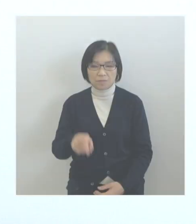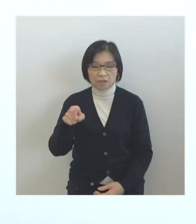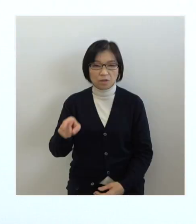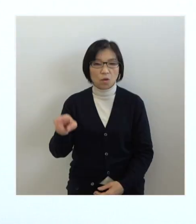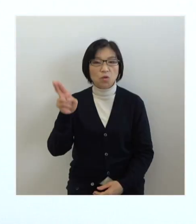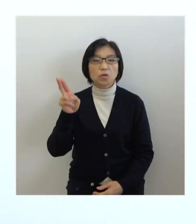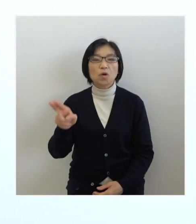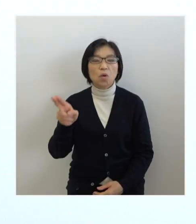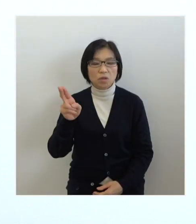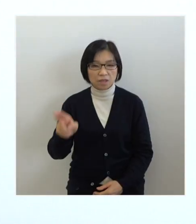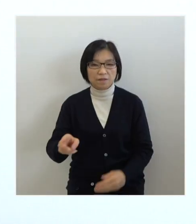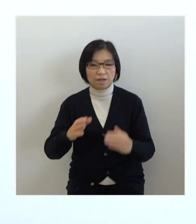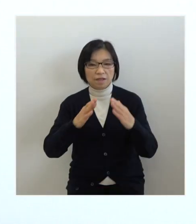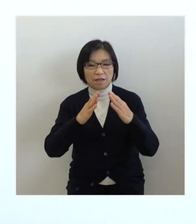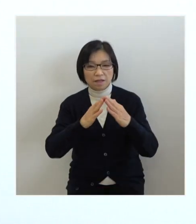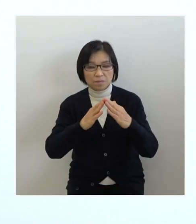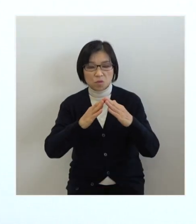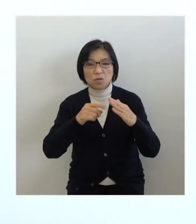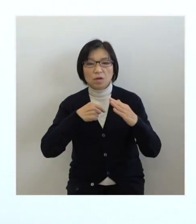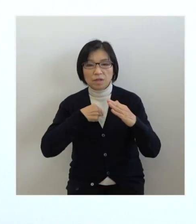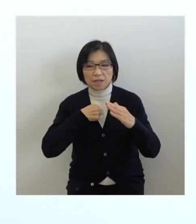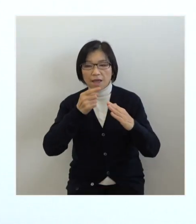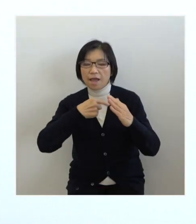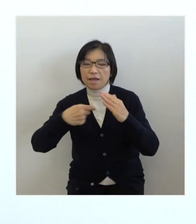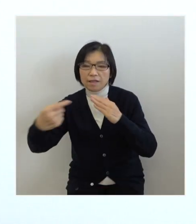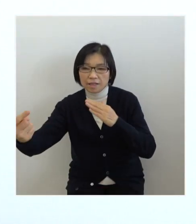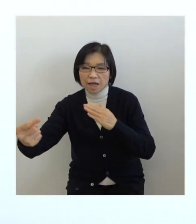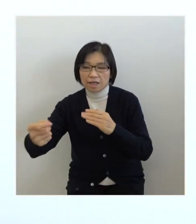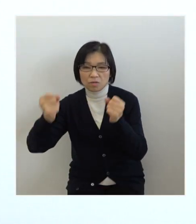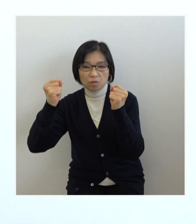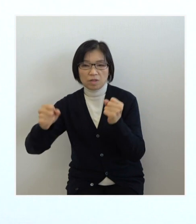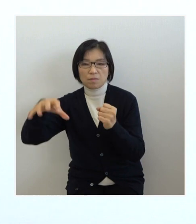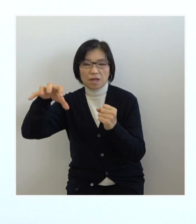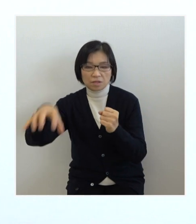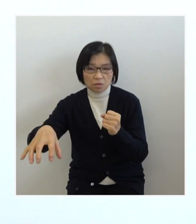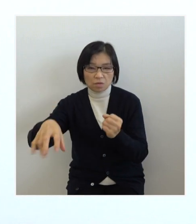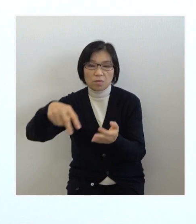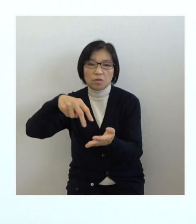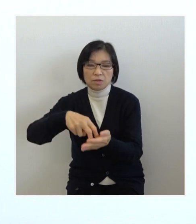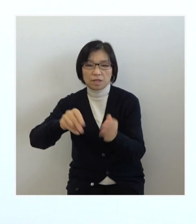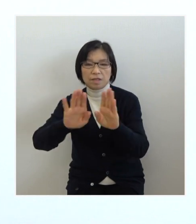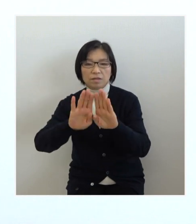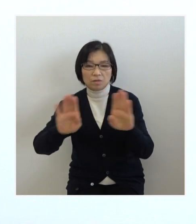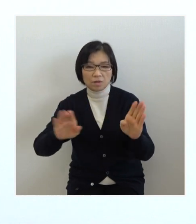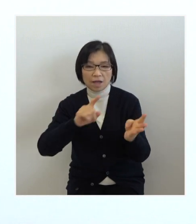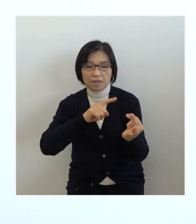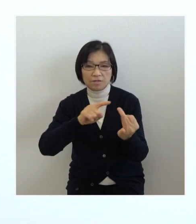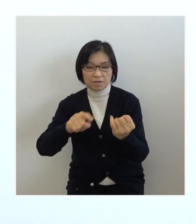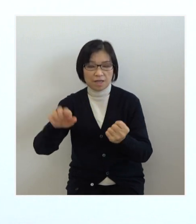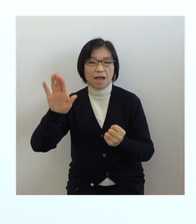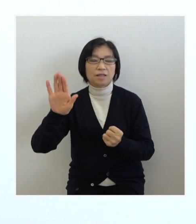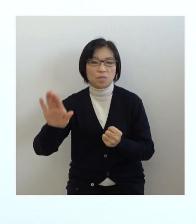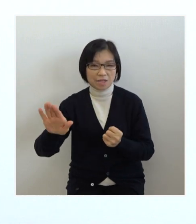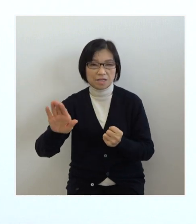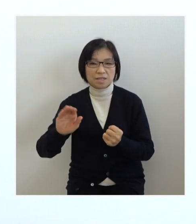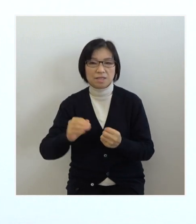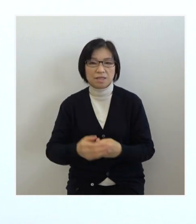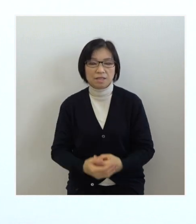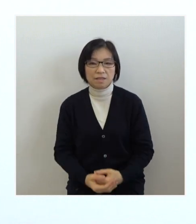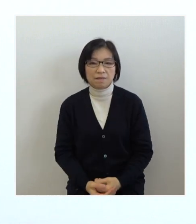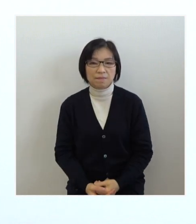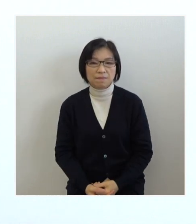このように自宅以外の居場所として開設しているところがいくつかあります。